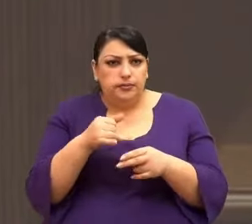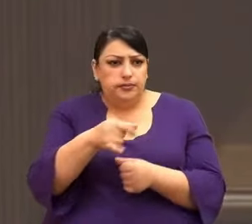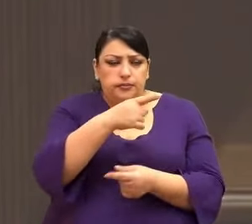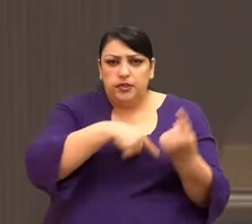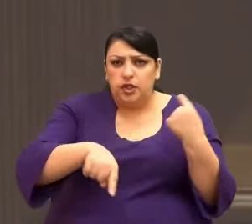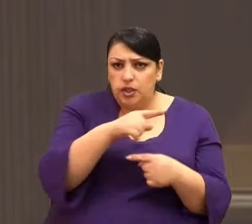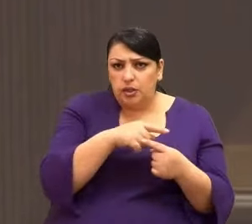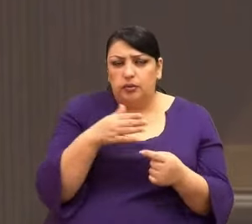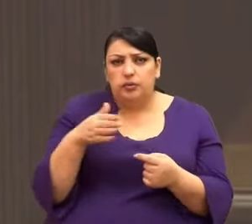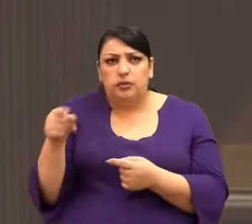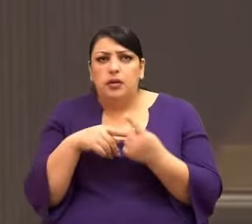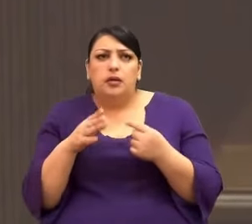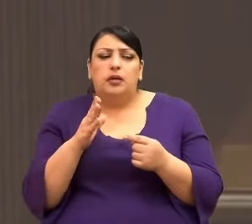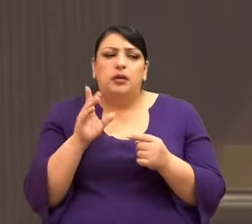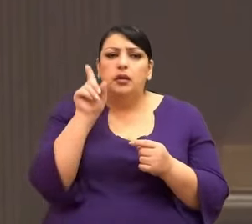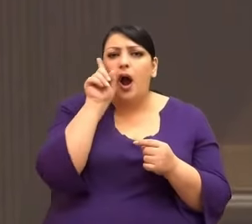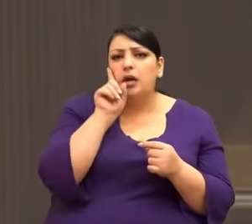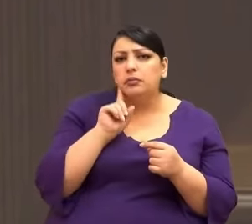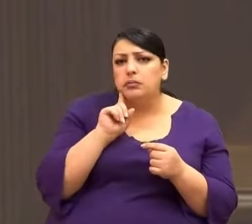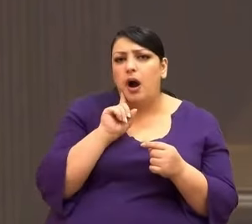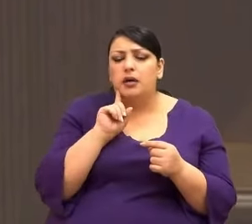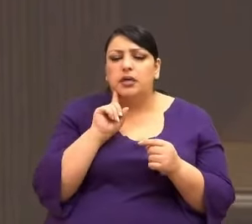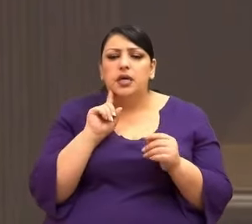շրջանառությունները, տեղավորվում են իրենց համար ի սկզբանե